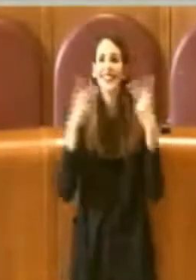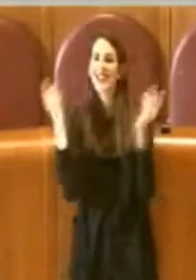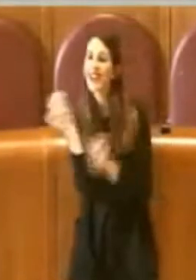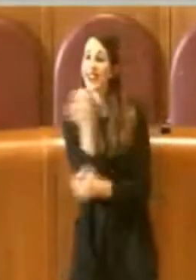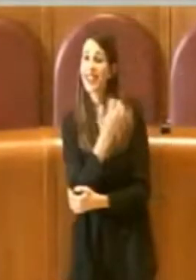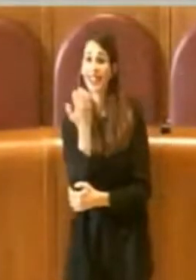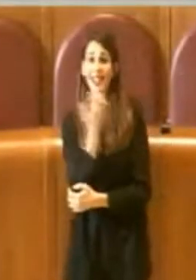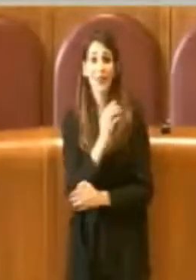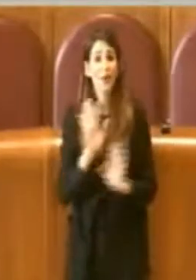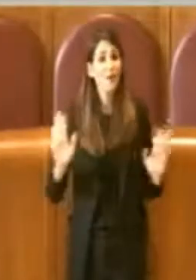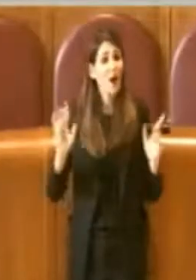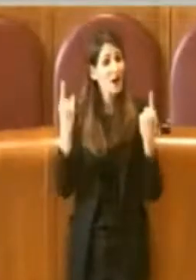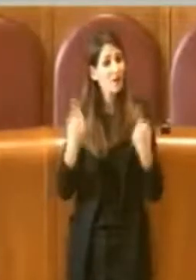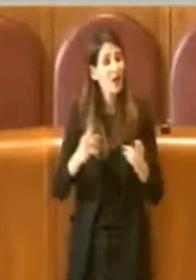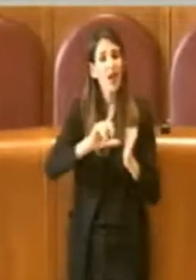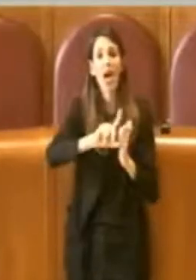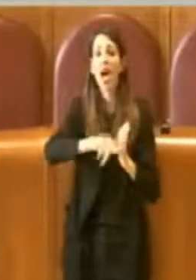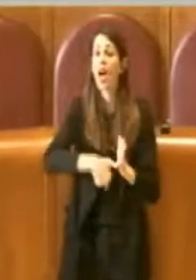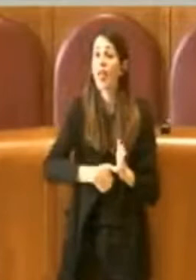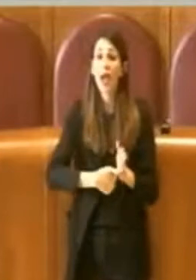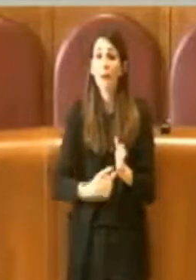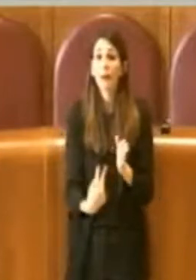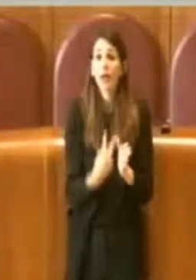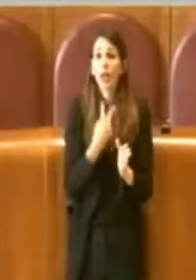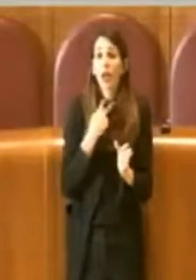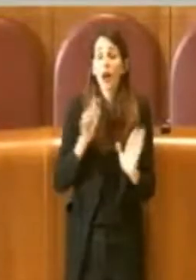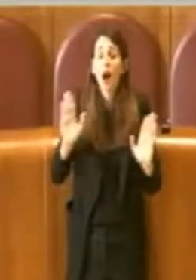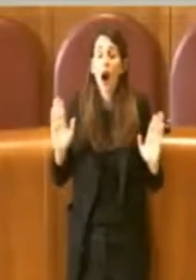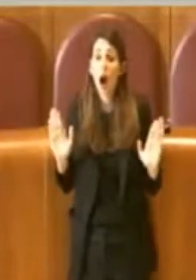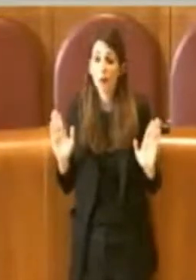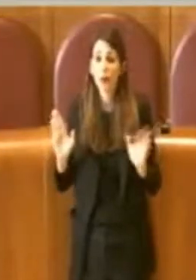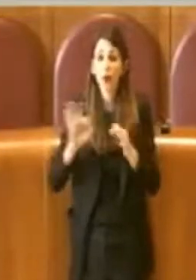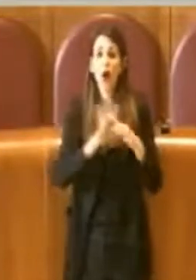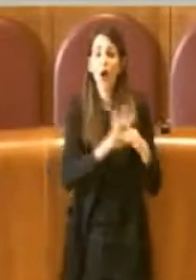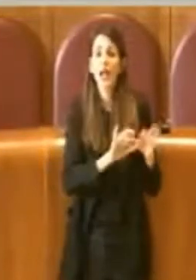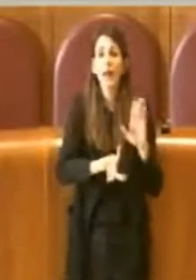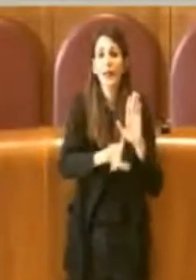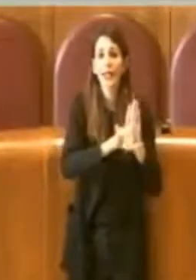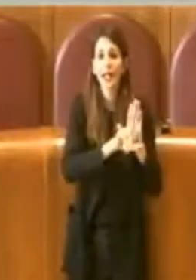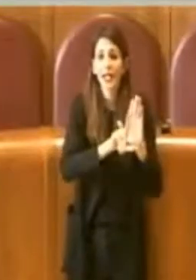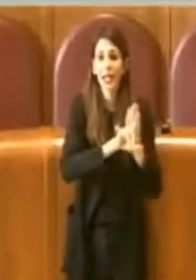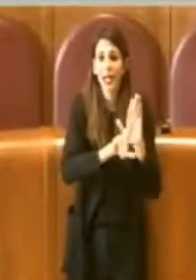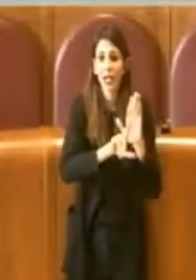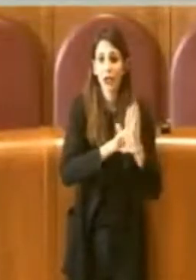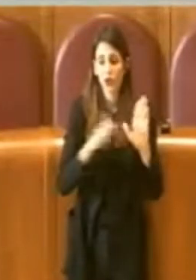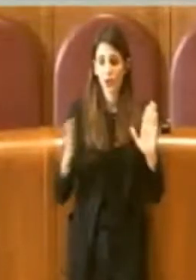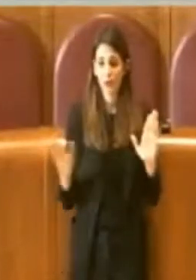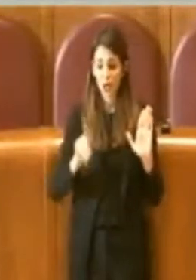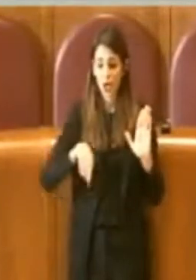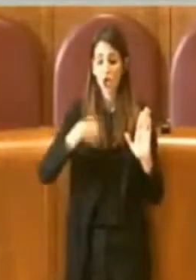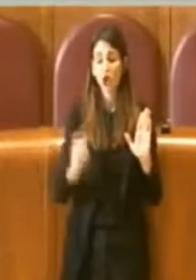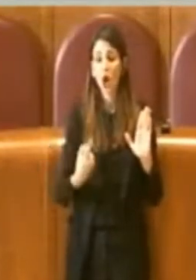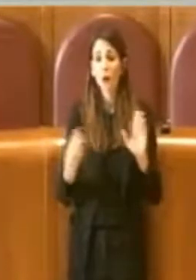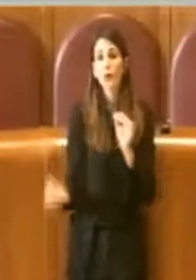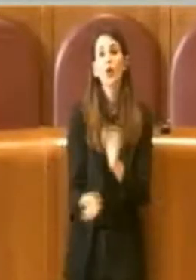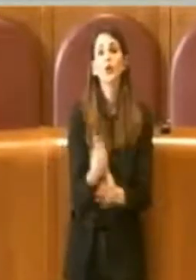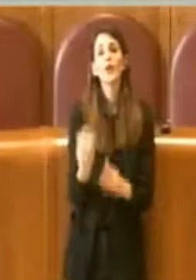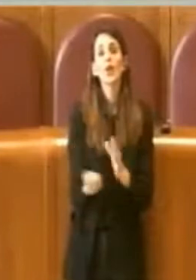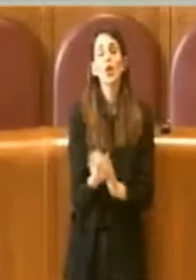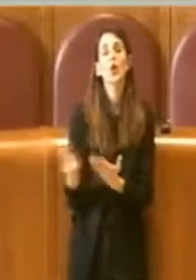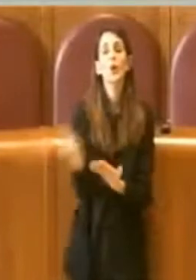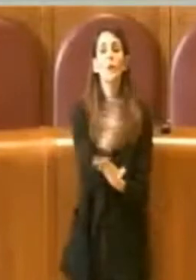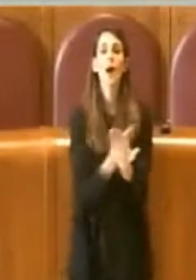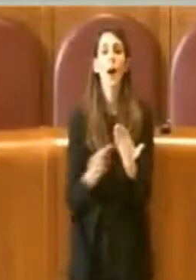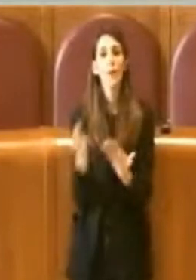tra la redazione di un progetto di fattibilità tecnico-economica, che poi si sviluppa in un progetto definitivo se ho messo i